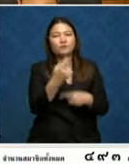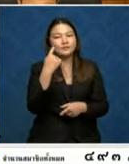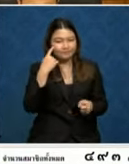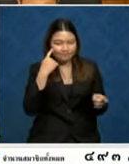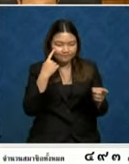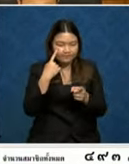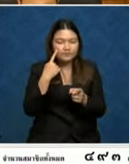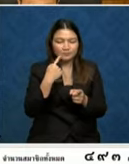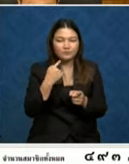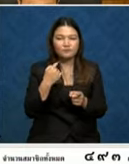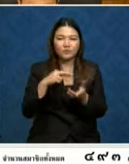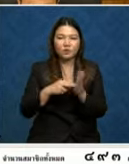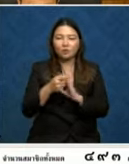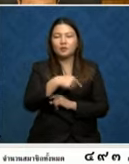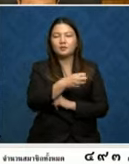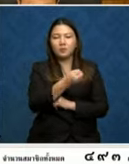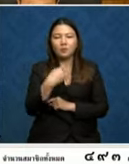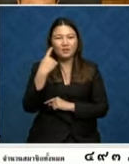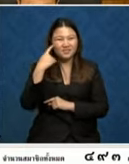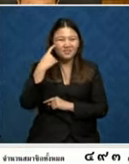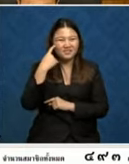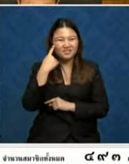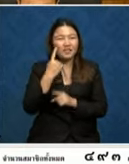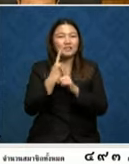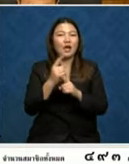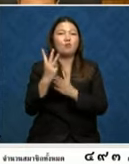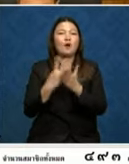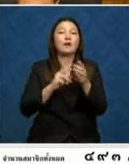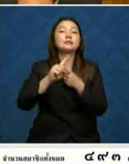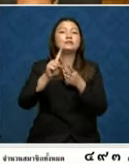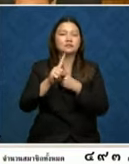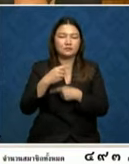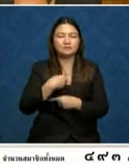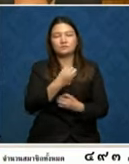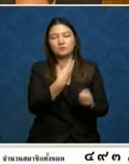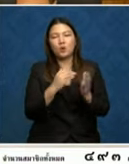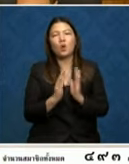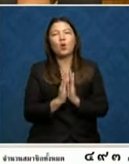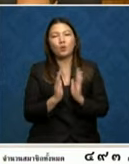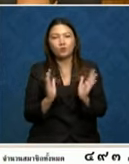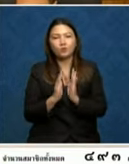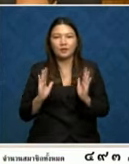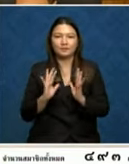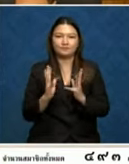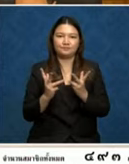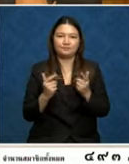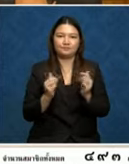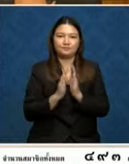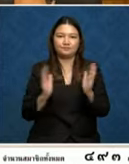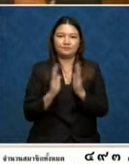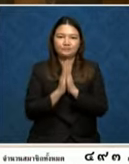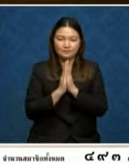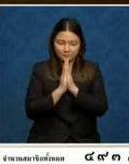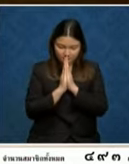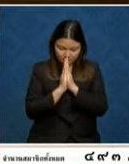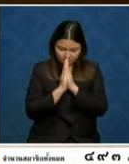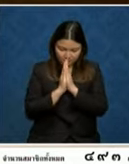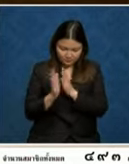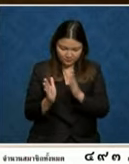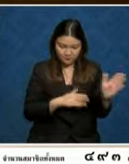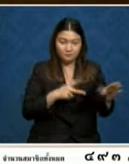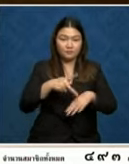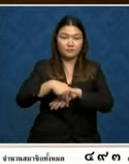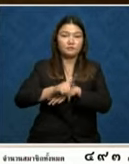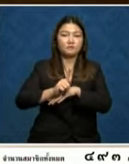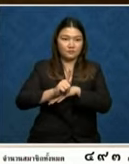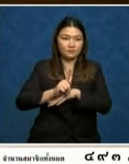ได้รับมาในว่ละแรกขอบคุครันองจากประทานขณ